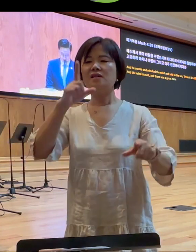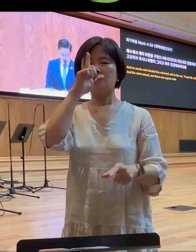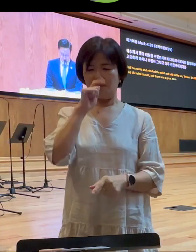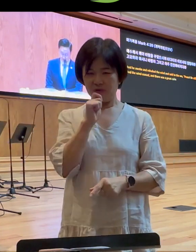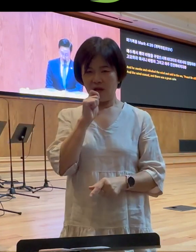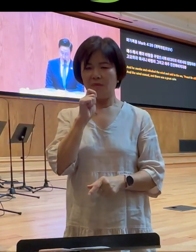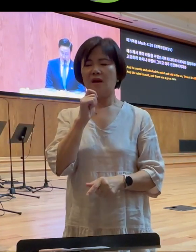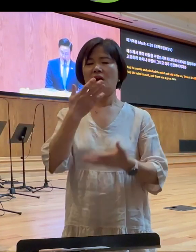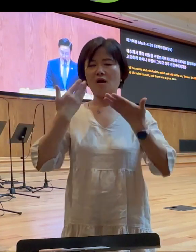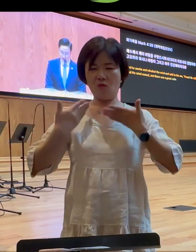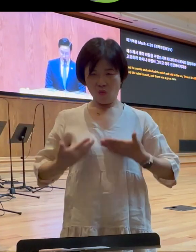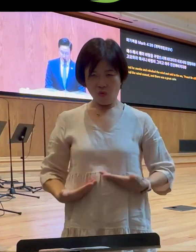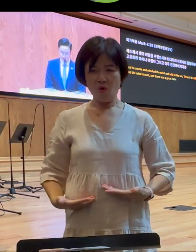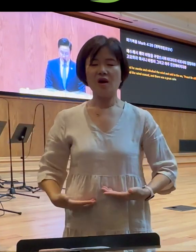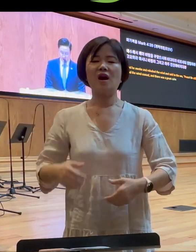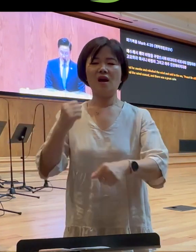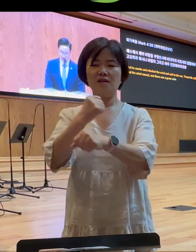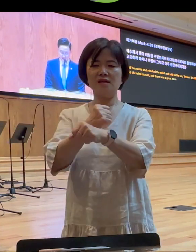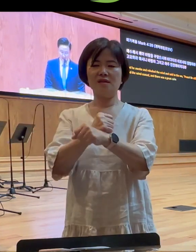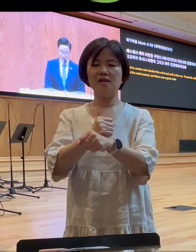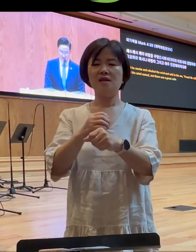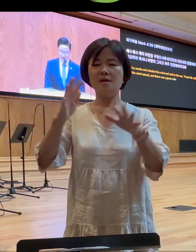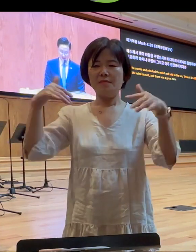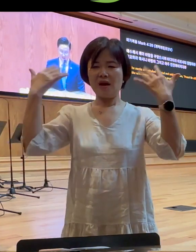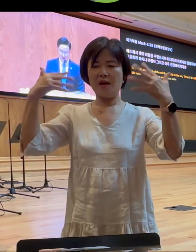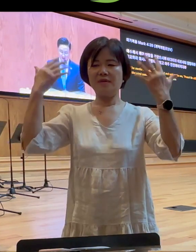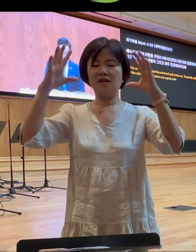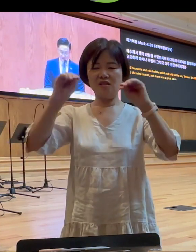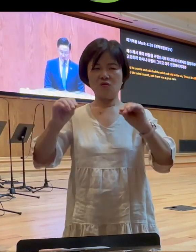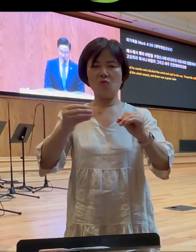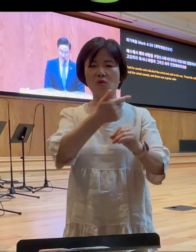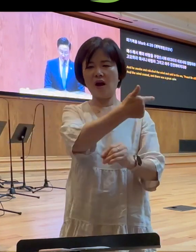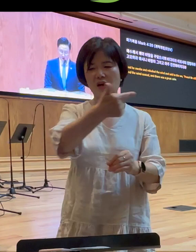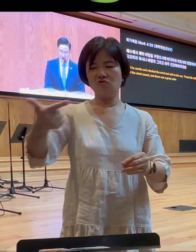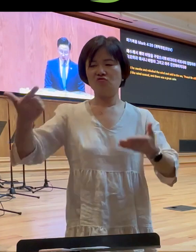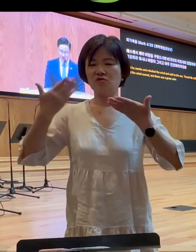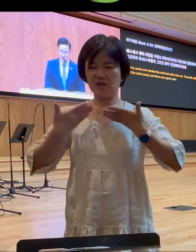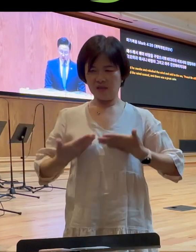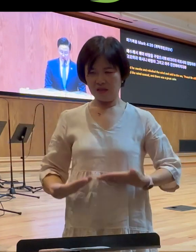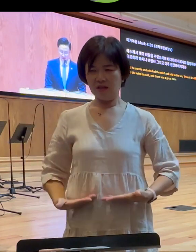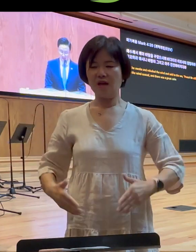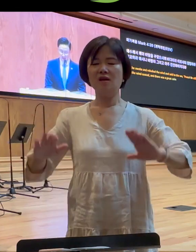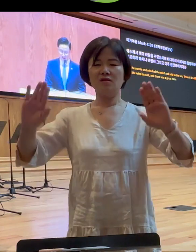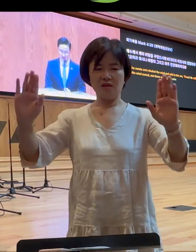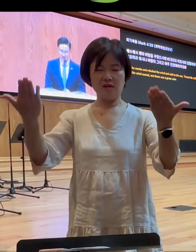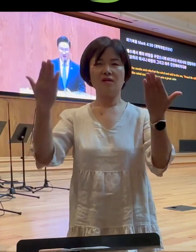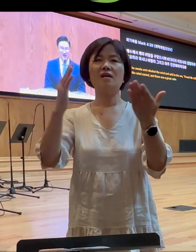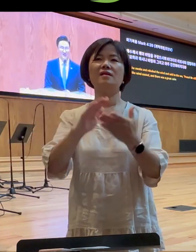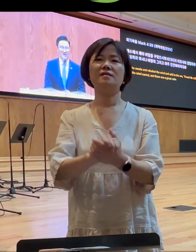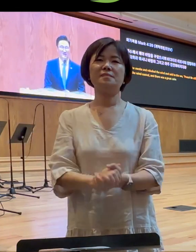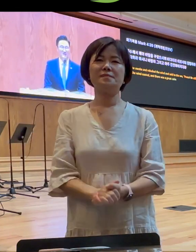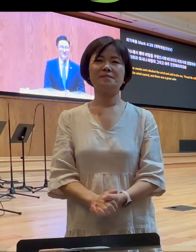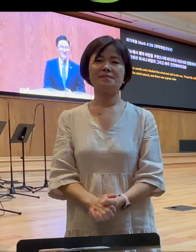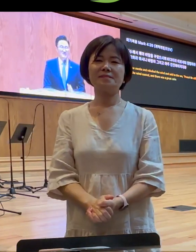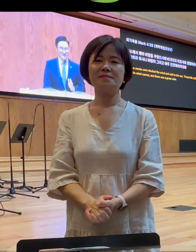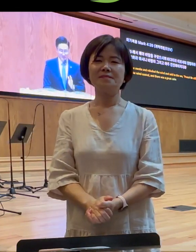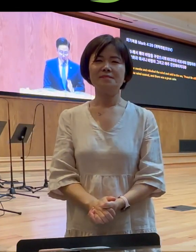이르시되 잠잠하라 고요하라 하시니 바람이 그치고 아주 잔잔하여지더라.